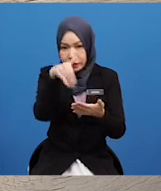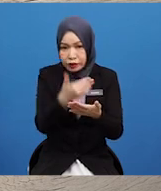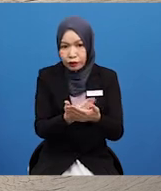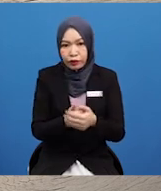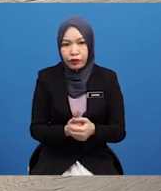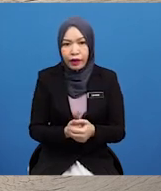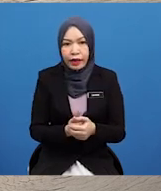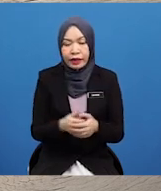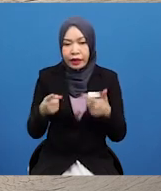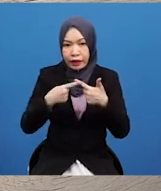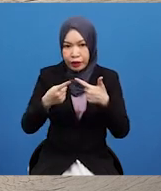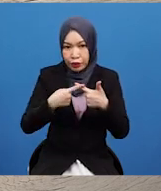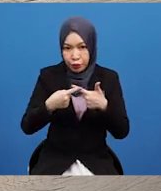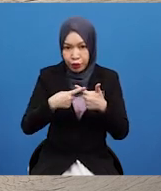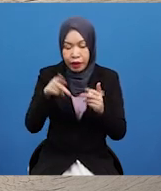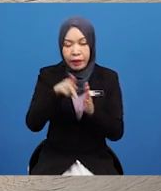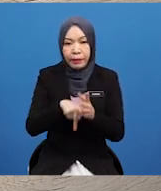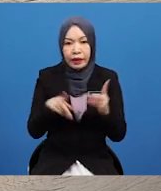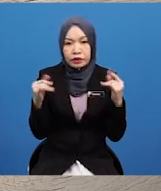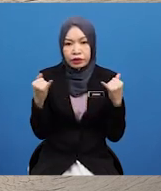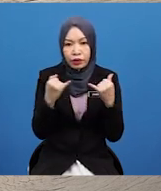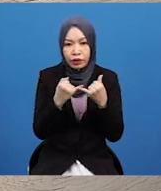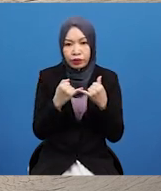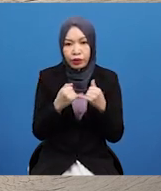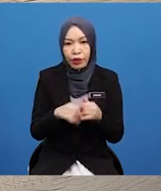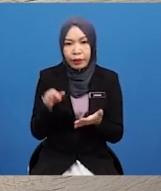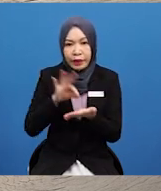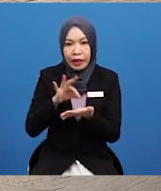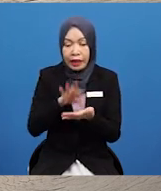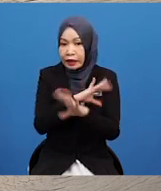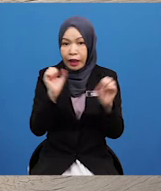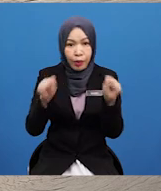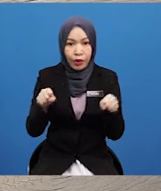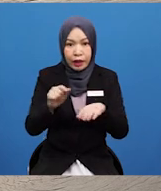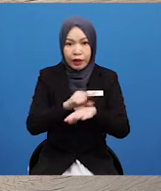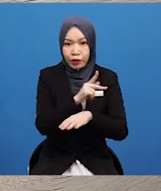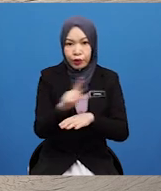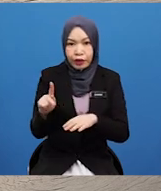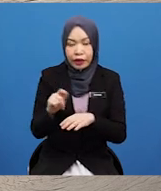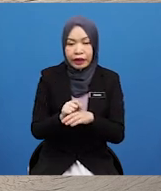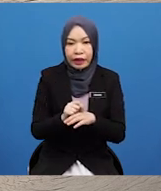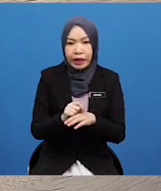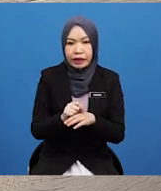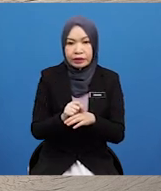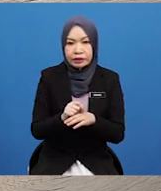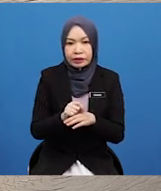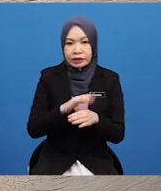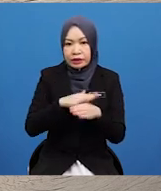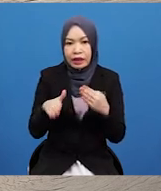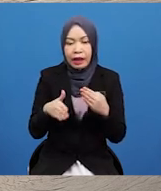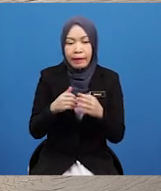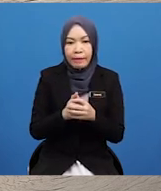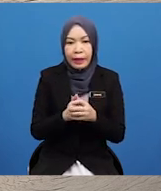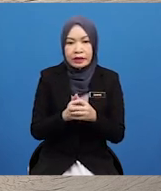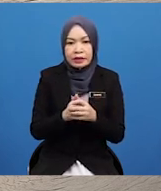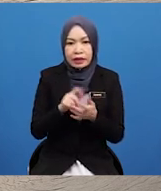Dua, penjodoh bilangan tidak boleh digunakan selepas kata bilangan ini. Contoh, setengah,